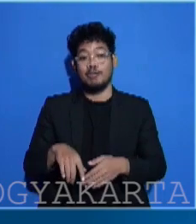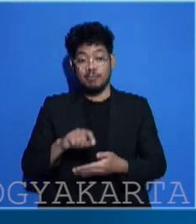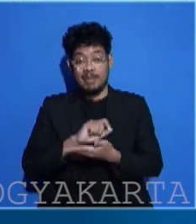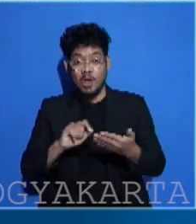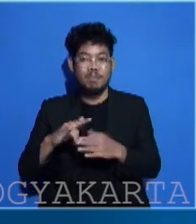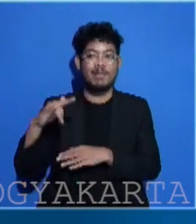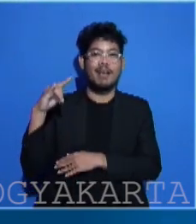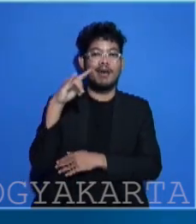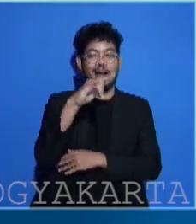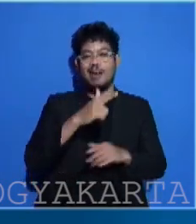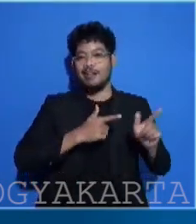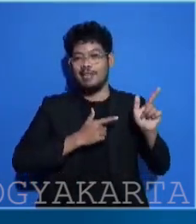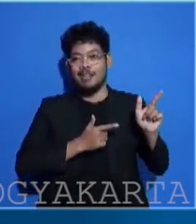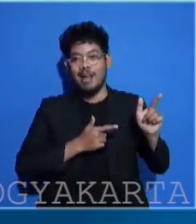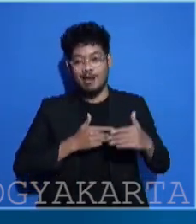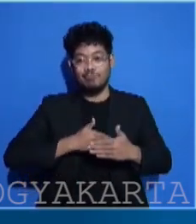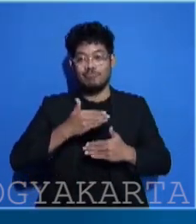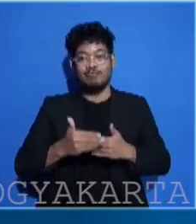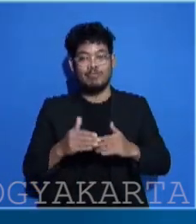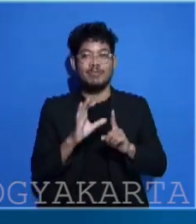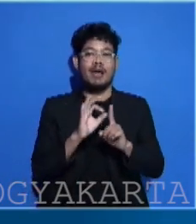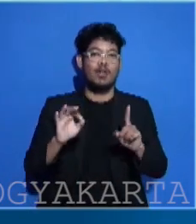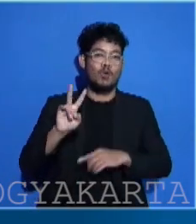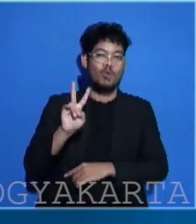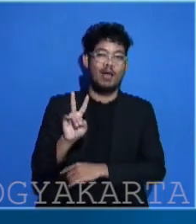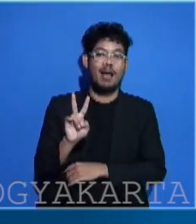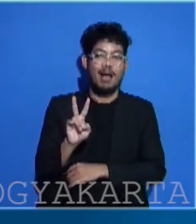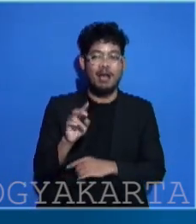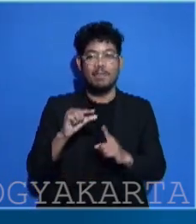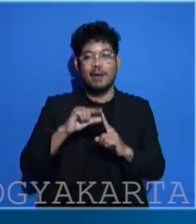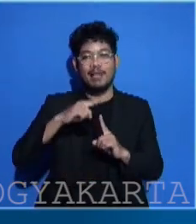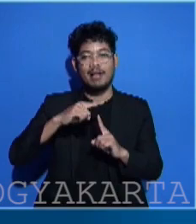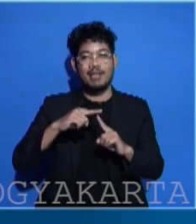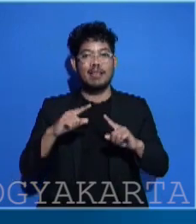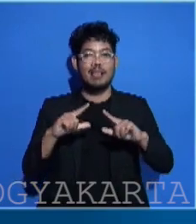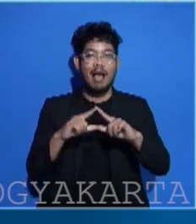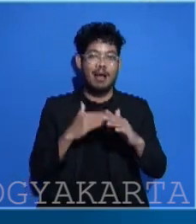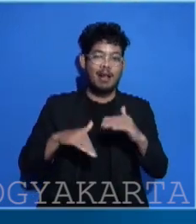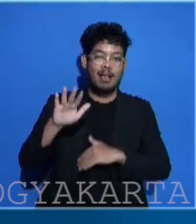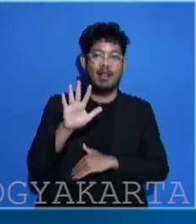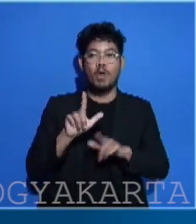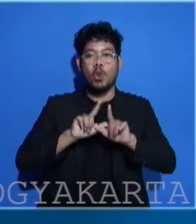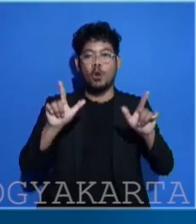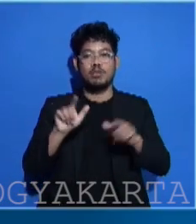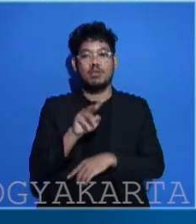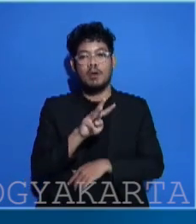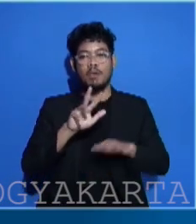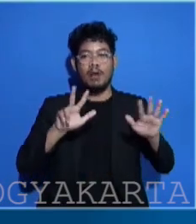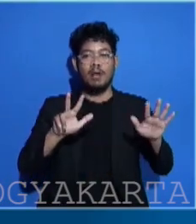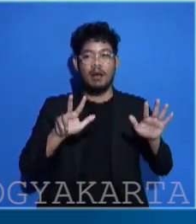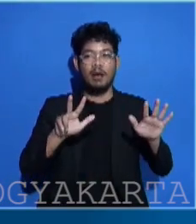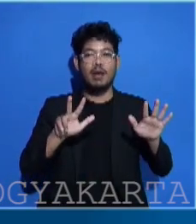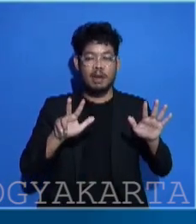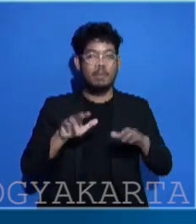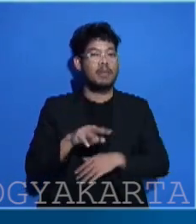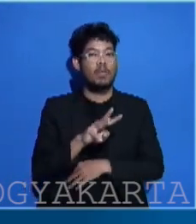Udara Angkatan ke-102 dan Sekolah Pesawat Terbang Tanpa Awak PTTA Angkatan ke-5 meluluskan 36 perwira wisudawan